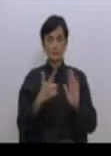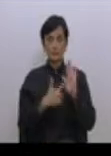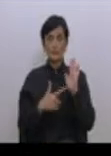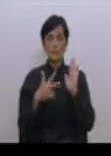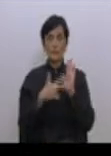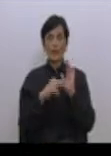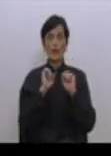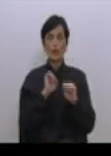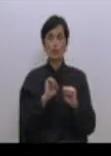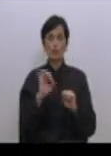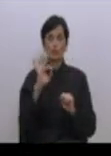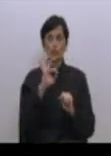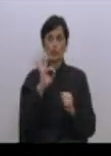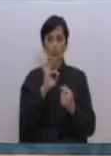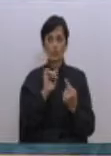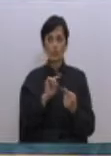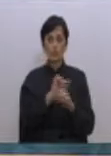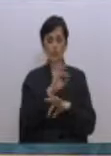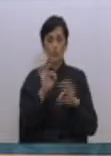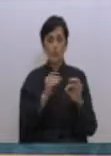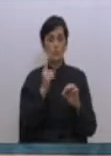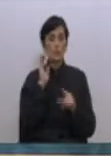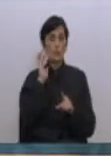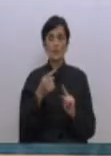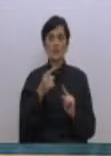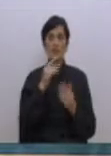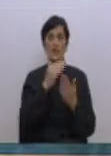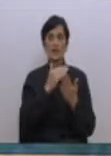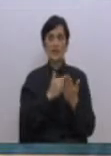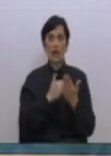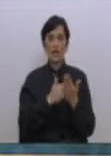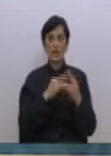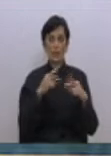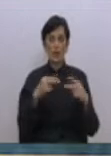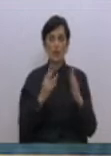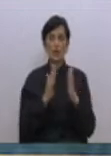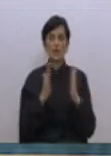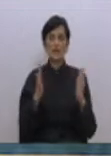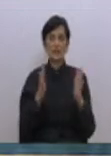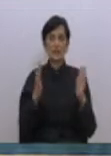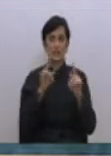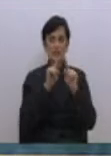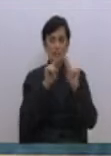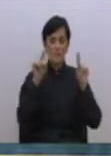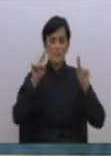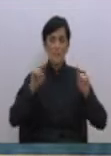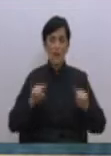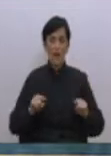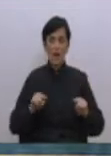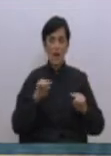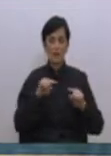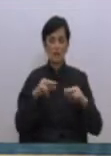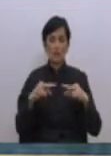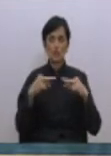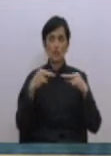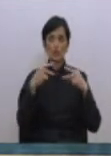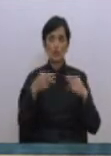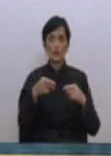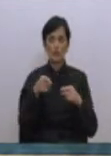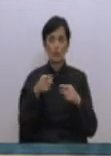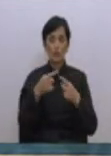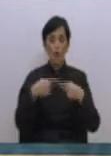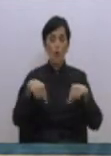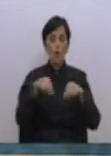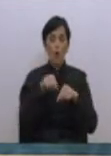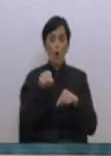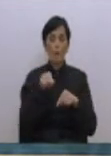Samuza Trametim Ohren, ulice Namdegi, proiectul Pirueli Mosmenit, Mihabulian. Treba este didi pachetit sulebis omelic zecimușaua